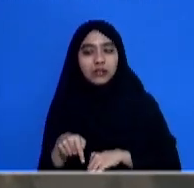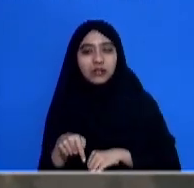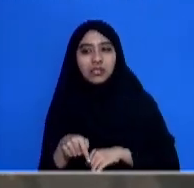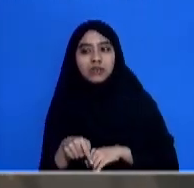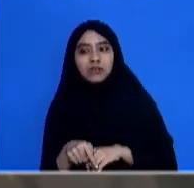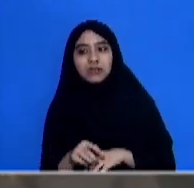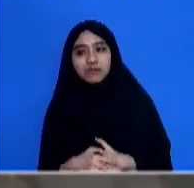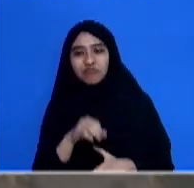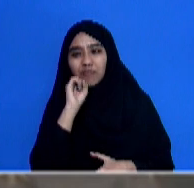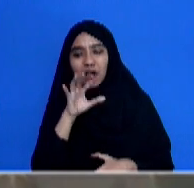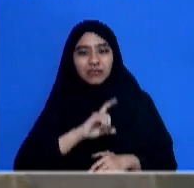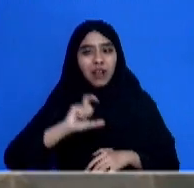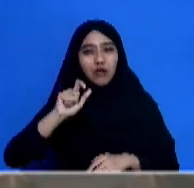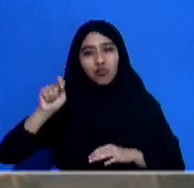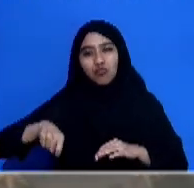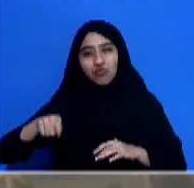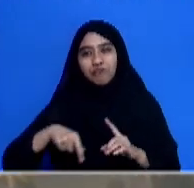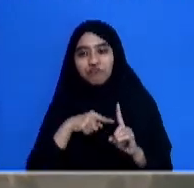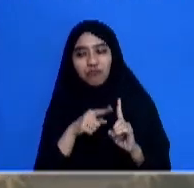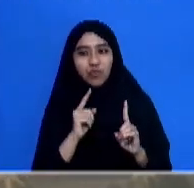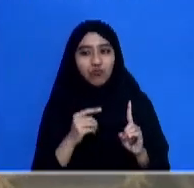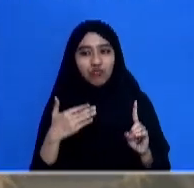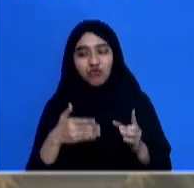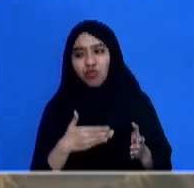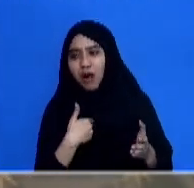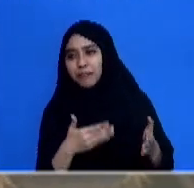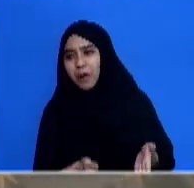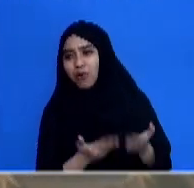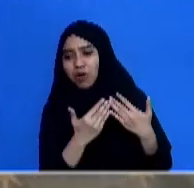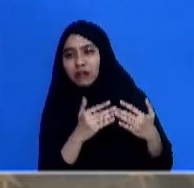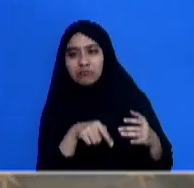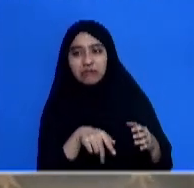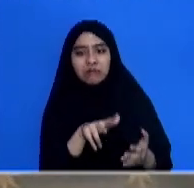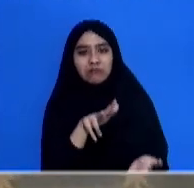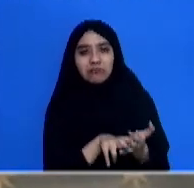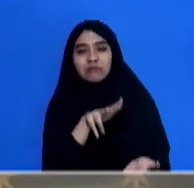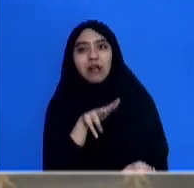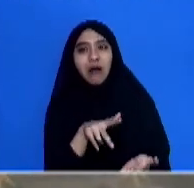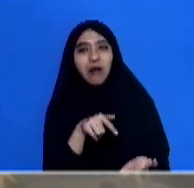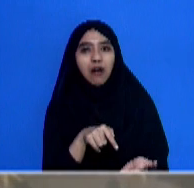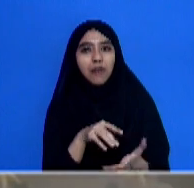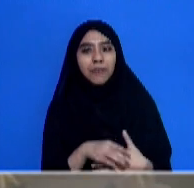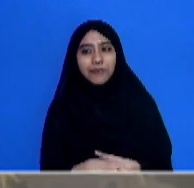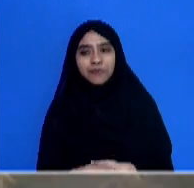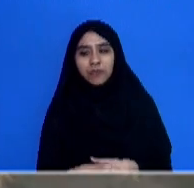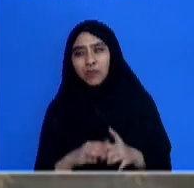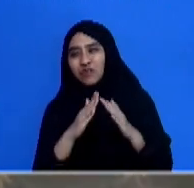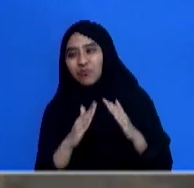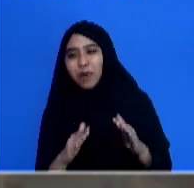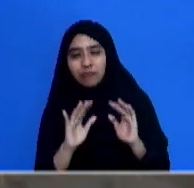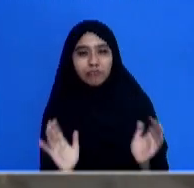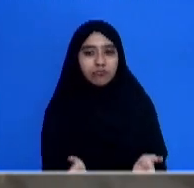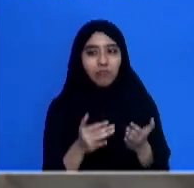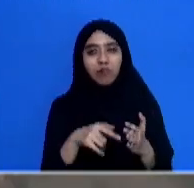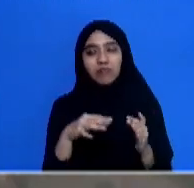menyatakan secara hukum penggugat adalah pemilik sah bangunan. Penggugat dalam hal ini Bu Darmini ya, selaku pemohon eksekusi. Rumah yang berdiri di sebidang tanah terletak